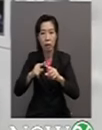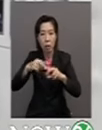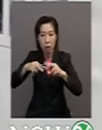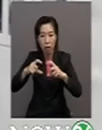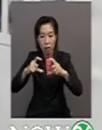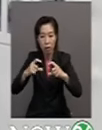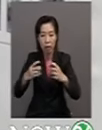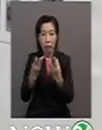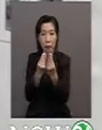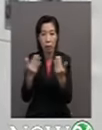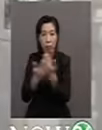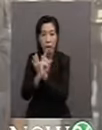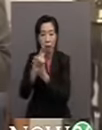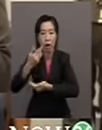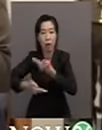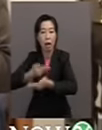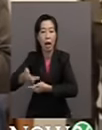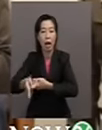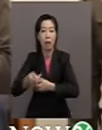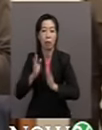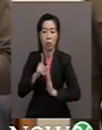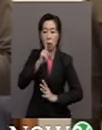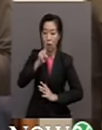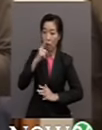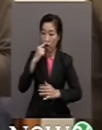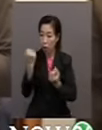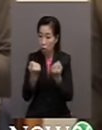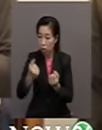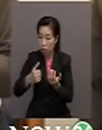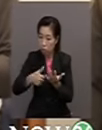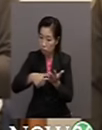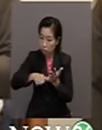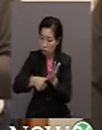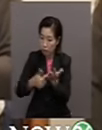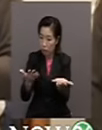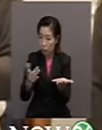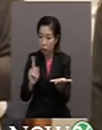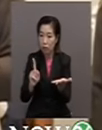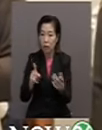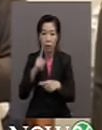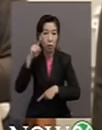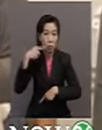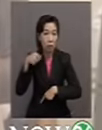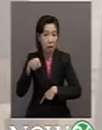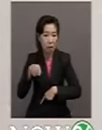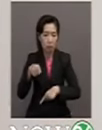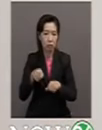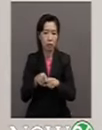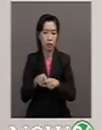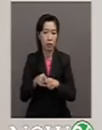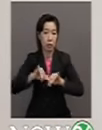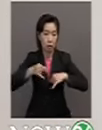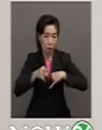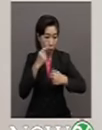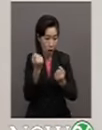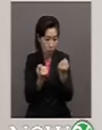คนไปทวงถามก็บอกว่าเอารถไปตรวจสภาพนะฮะแล้วก็รถที่ทางนางสาวรุ่งรัตน์หรือว่านางรีรัตน์นี่นะฮะน